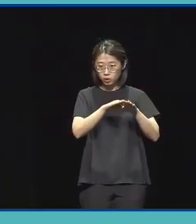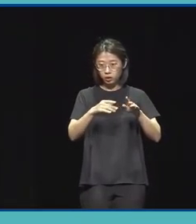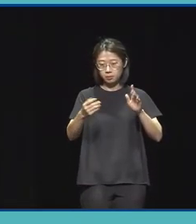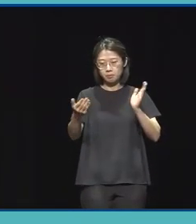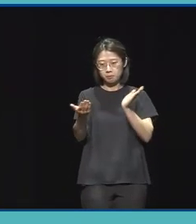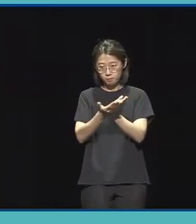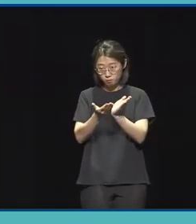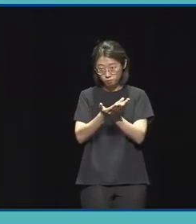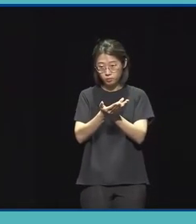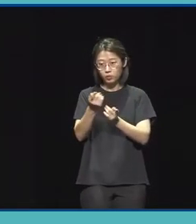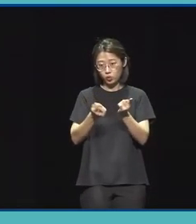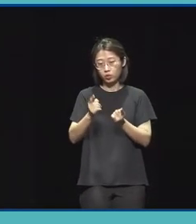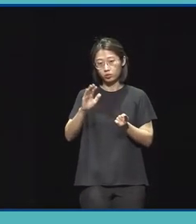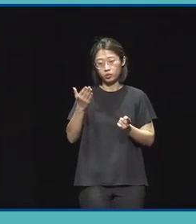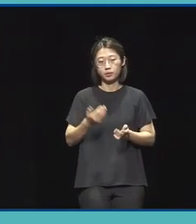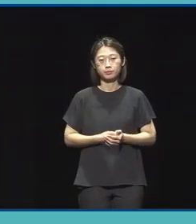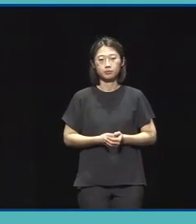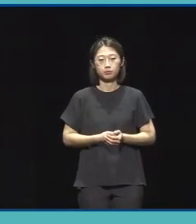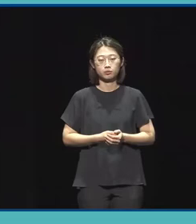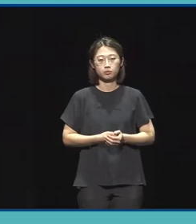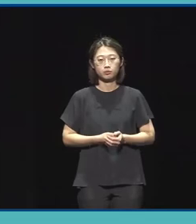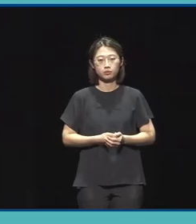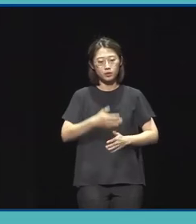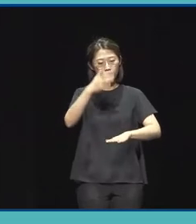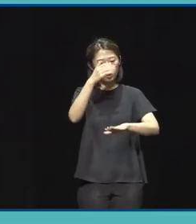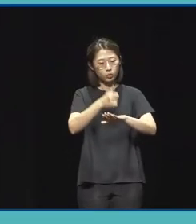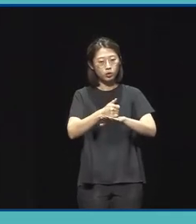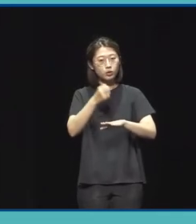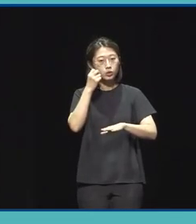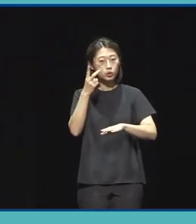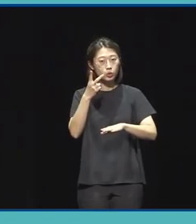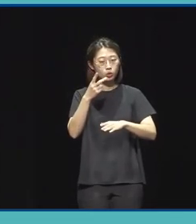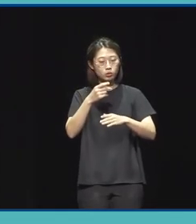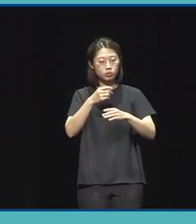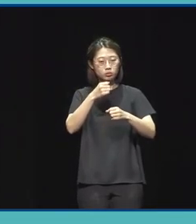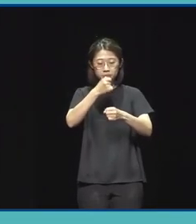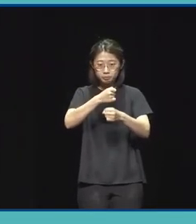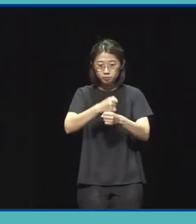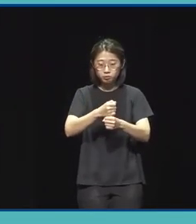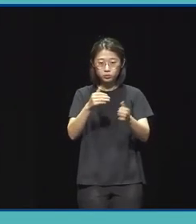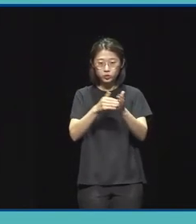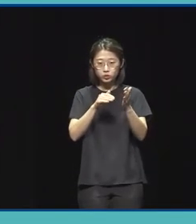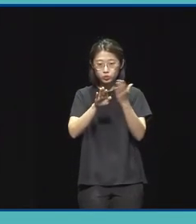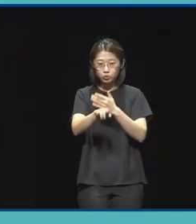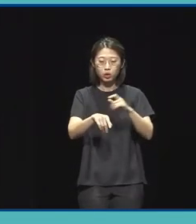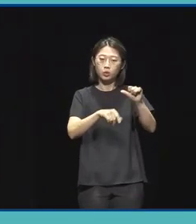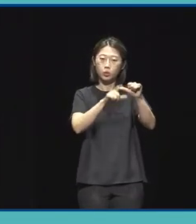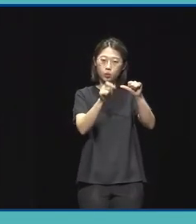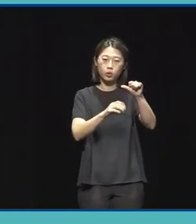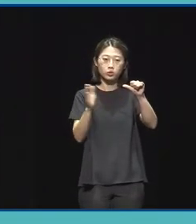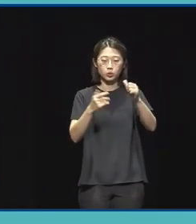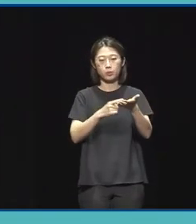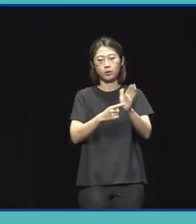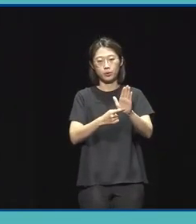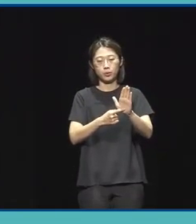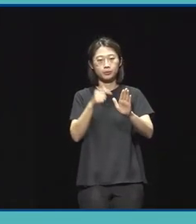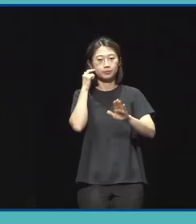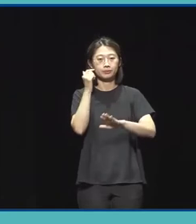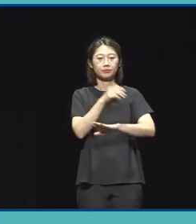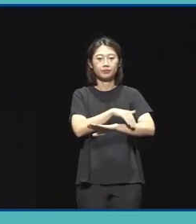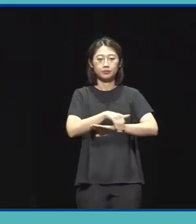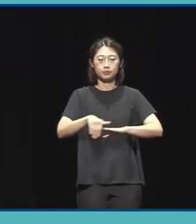작업이 이루어질 것 같고요 최종 결과는 한 2개월여의 작업 후에 5월경 팀에 제가 발표를 할 예정입니다